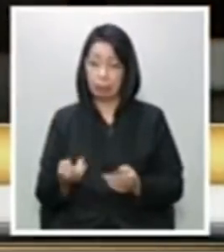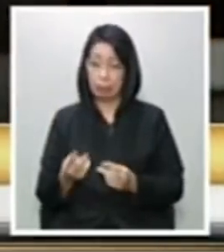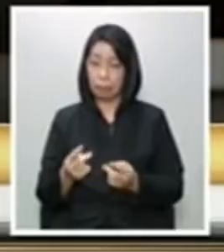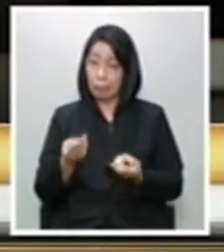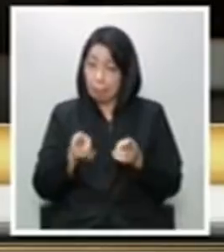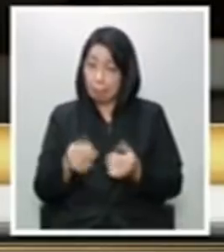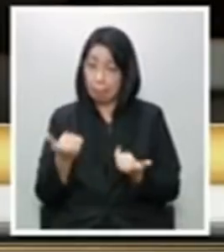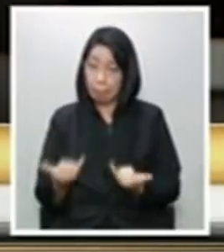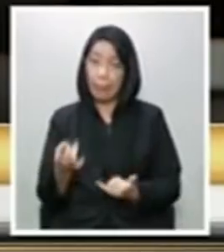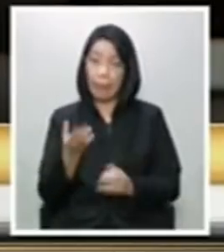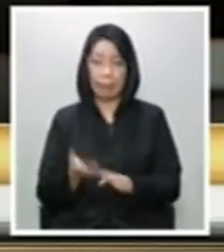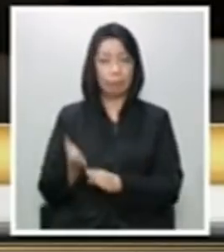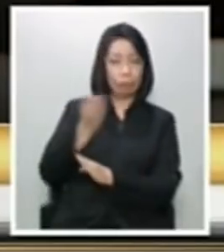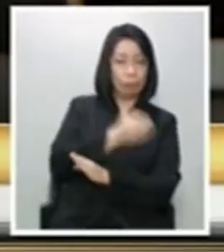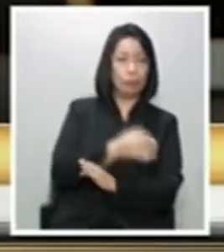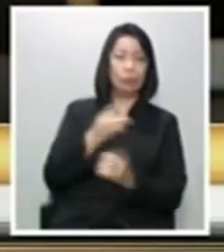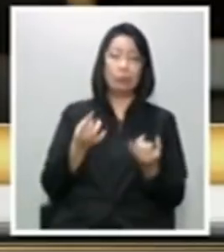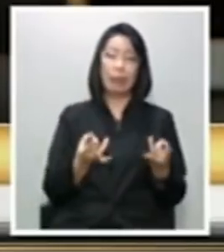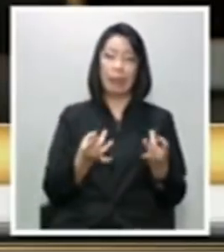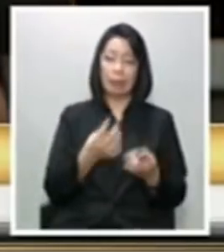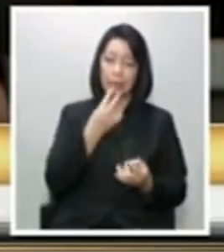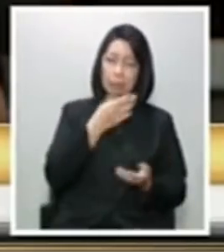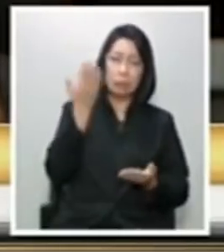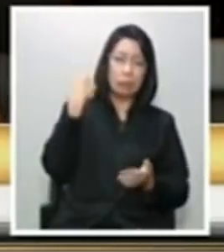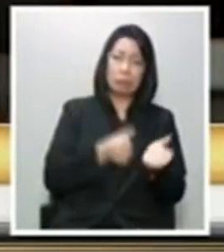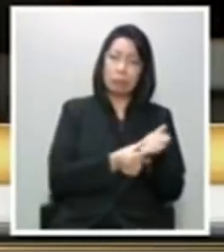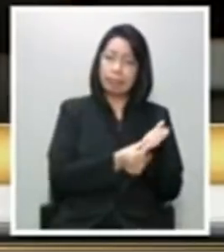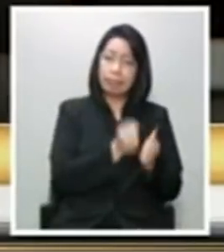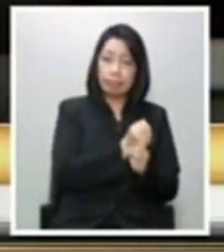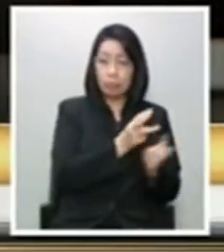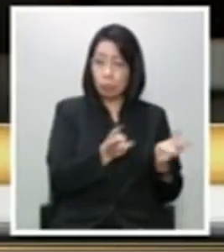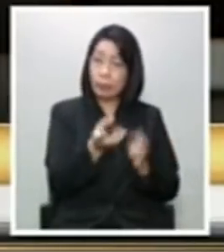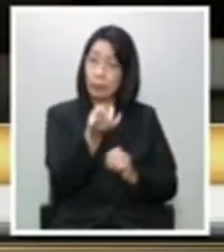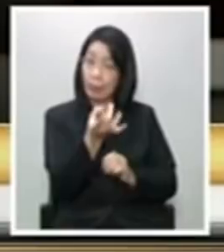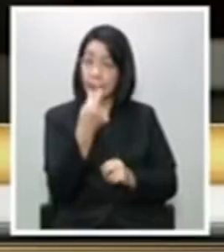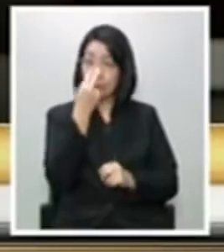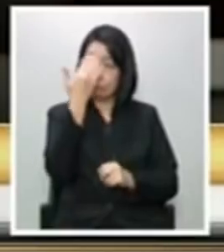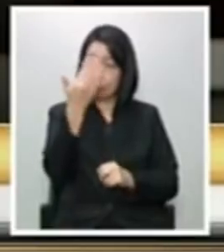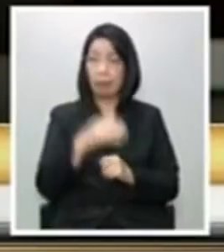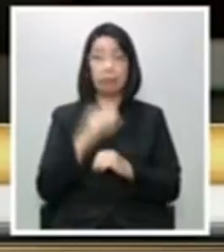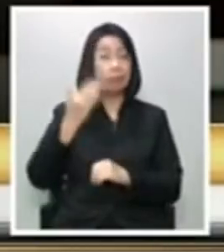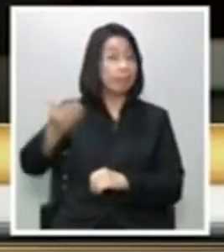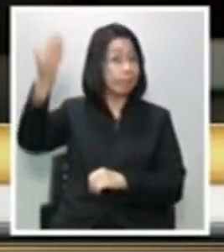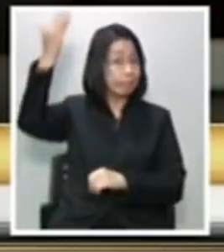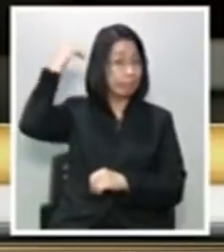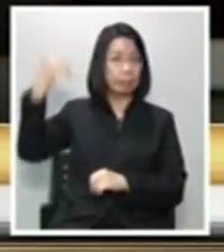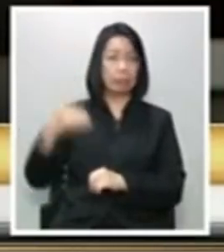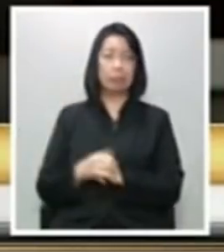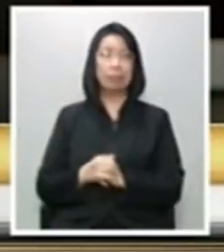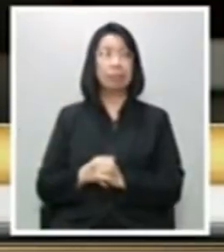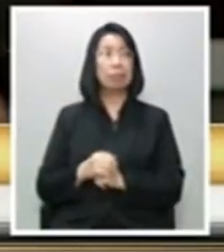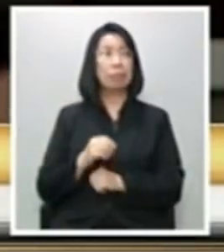องย้อนหลังไปอดีตว่าที่ผ่านมาวิธีการจัดการปัญหาที่ดินของประเทศเราเป็นอย่างไรในอดีตที่ผ่านมาย้อนหลัง